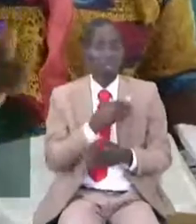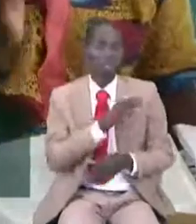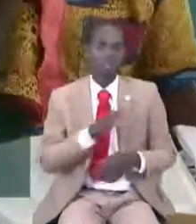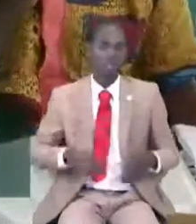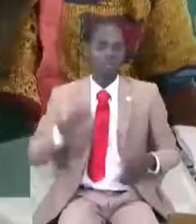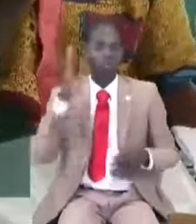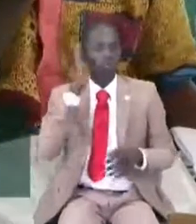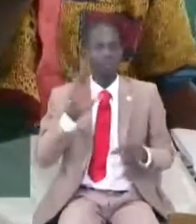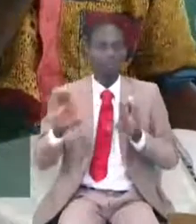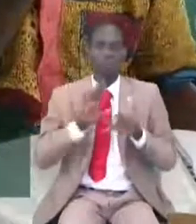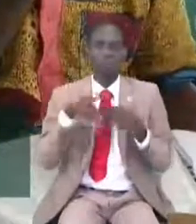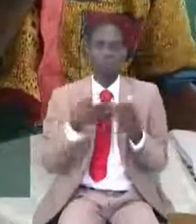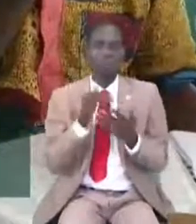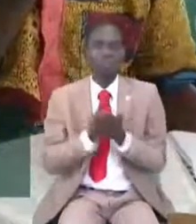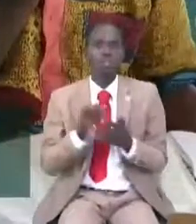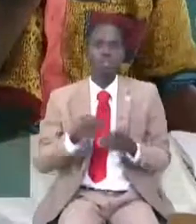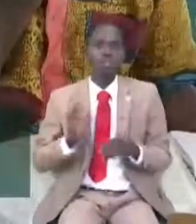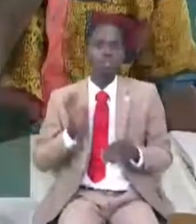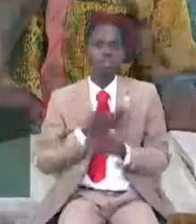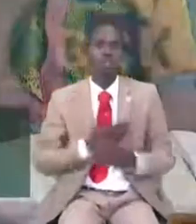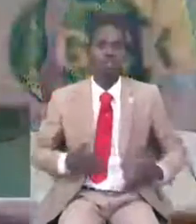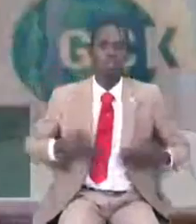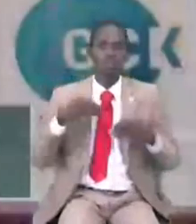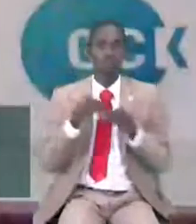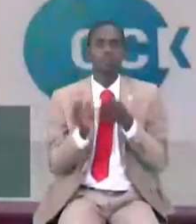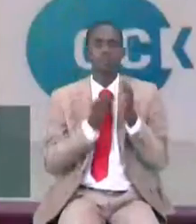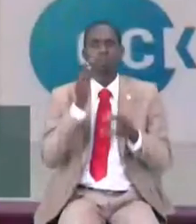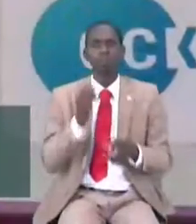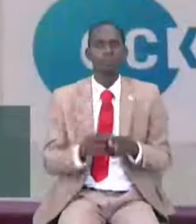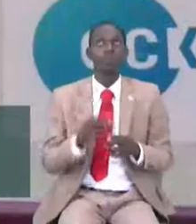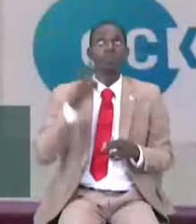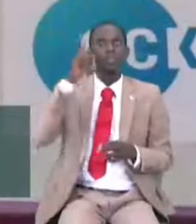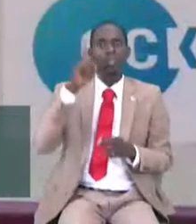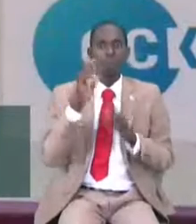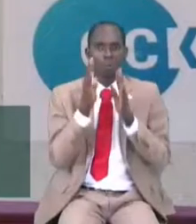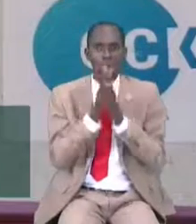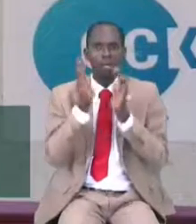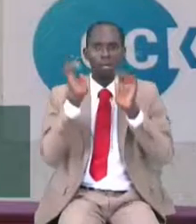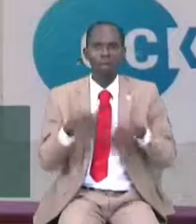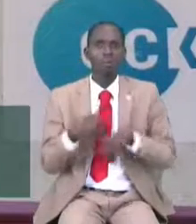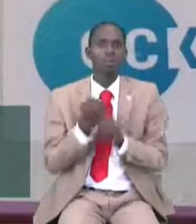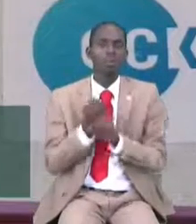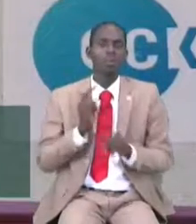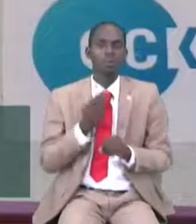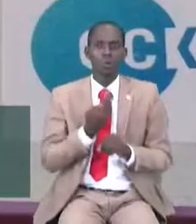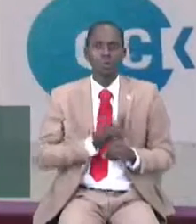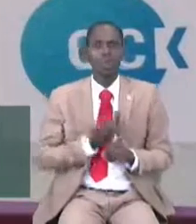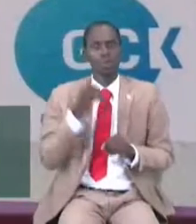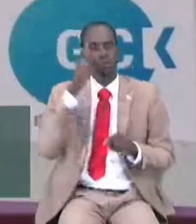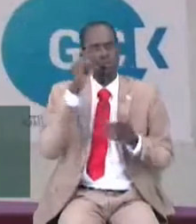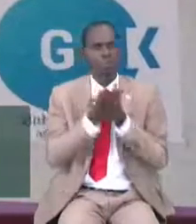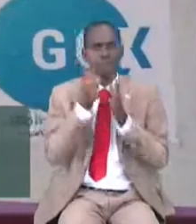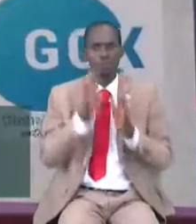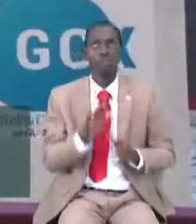Sa prière peut faire de nous des saints. Sa prière peut faire de nous des gens bien portants et en santé.